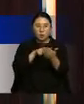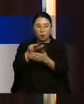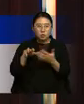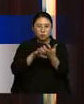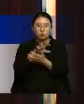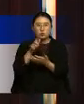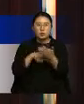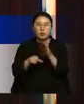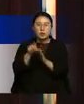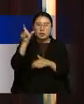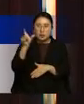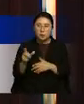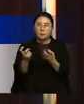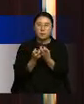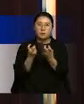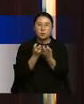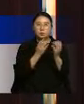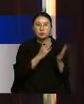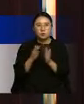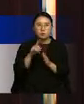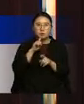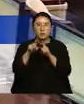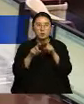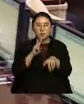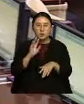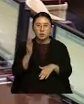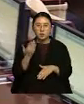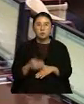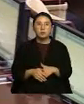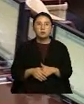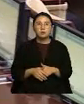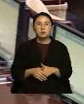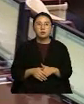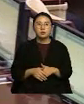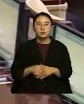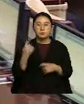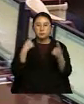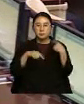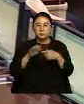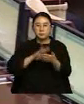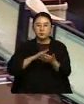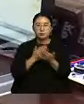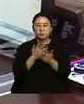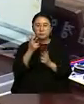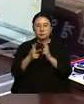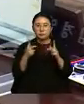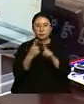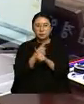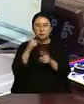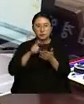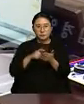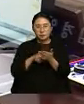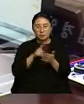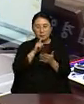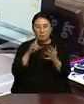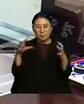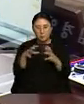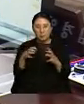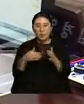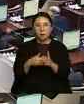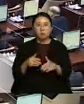강력한 제도를 마련하여 실행해야 합니다 이밖에 훼손 지 정비사업 제도 개선을 촉구하는 목소리도